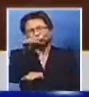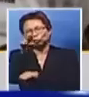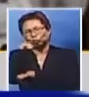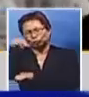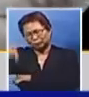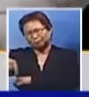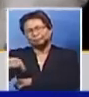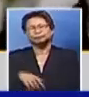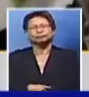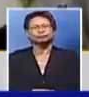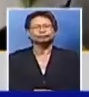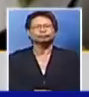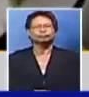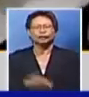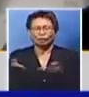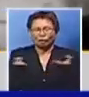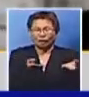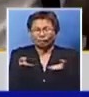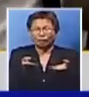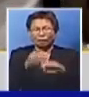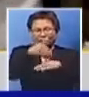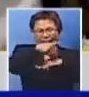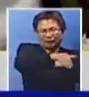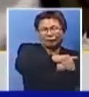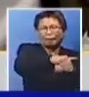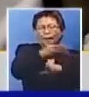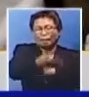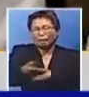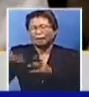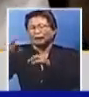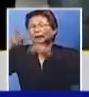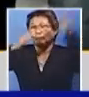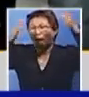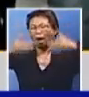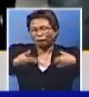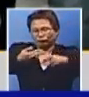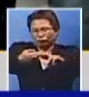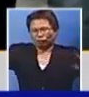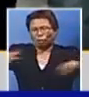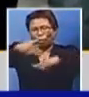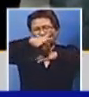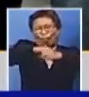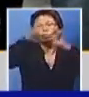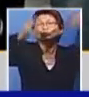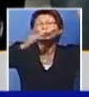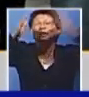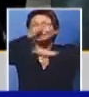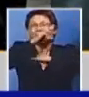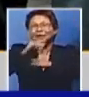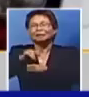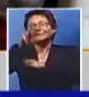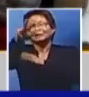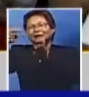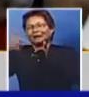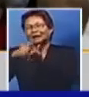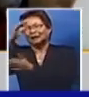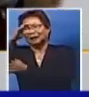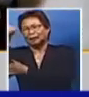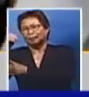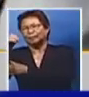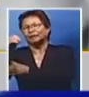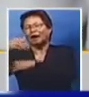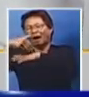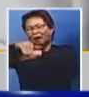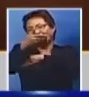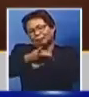insyaAllah. Khidmat kiriman barangan ke tanah air turut disediakan melalui Pos Malaysia dan tiga lagi syarikat